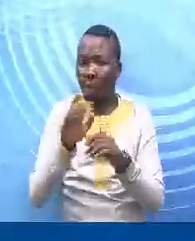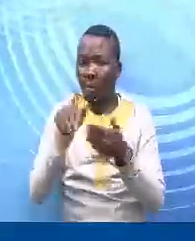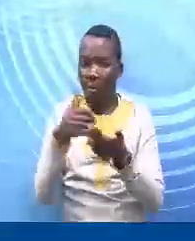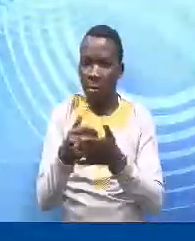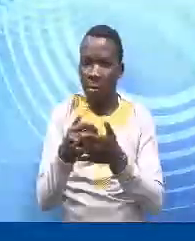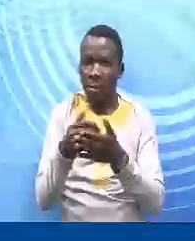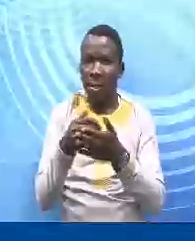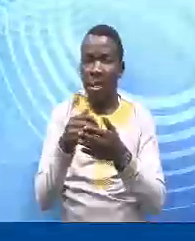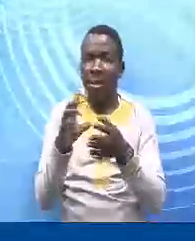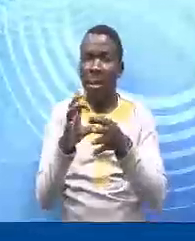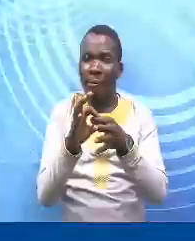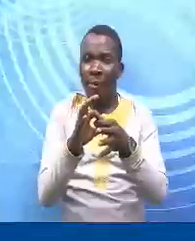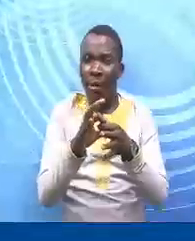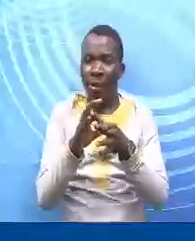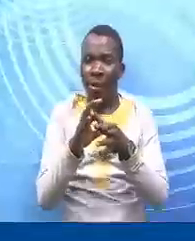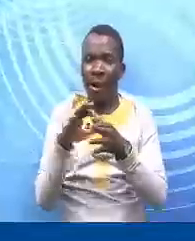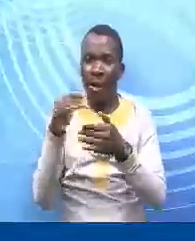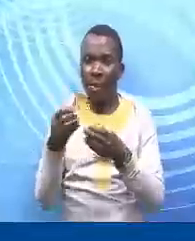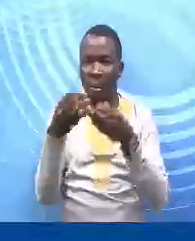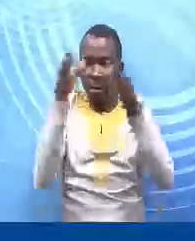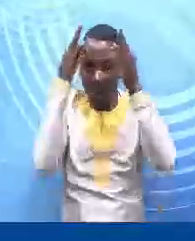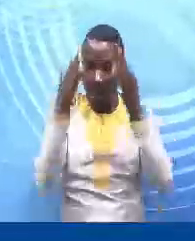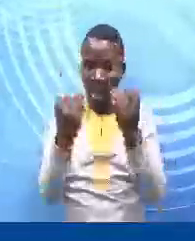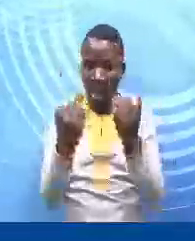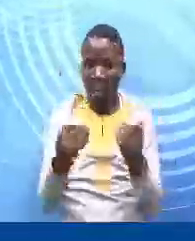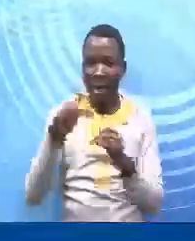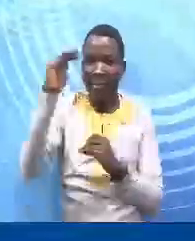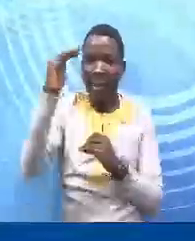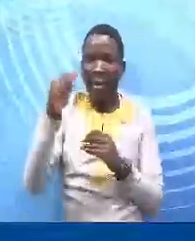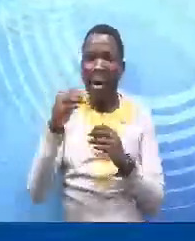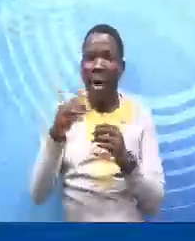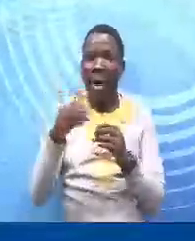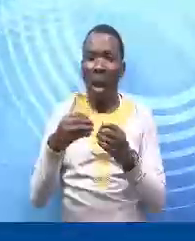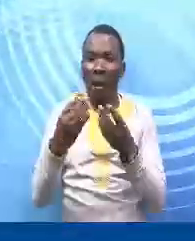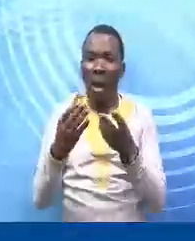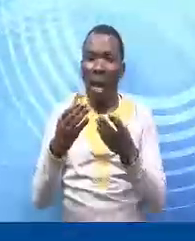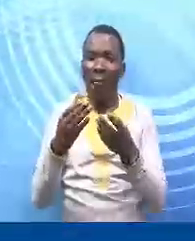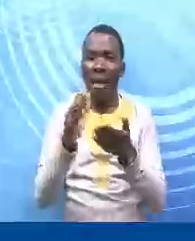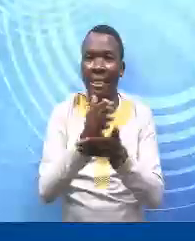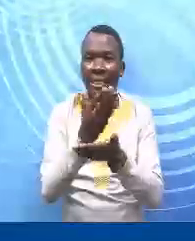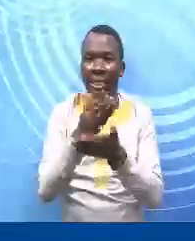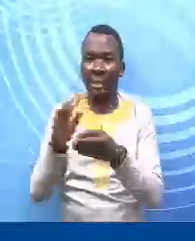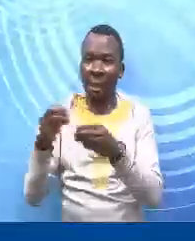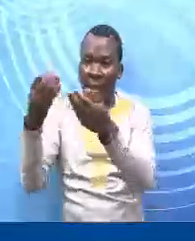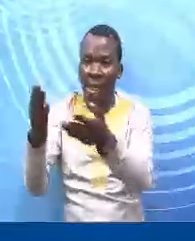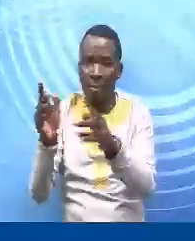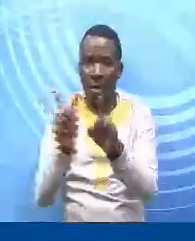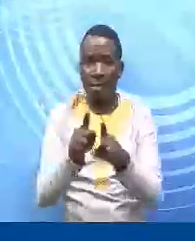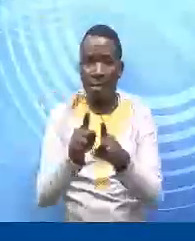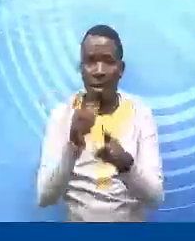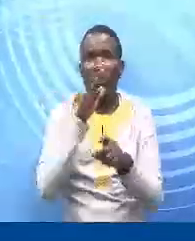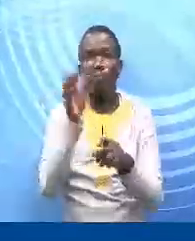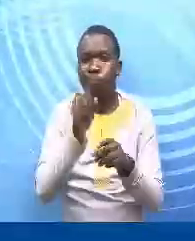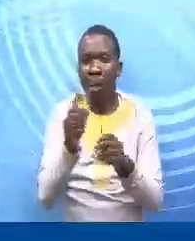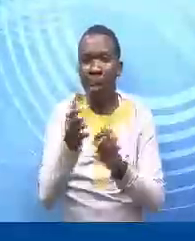umwanzuro umusaza n'umukecuru bakagera aho bakorera abana barakuze nabo bahabwa iminani bakayihabwa hanyuma umusaza n'umukecuru bakabona nabo ibibatunga